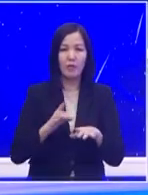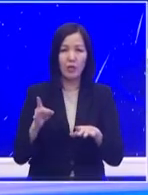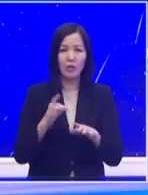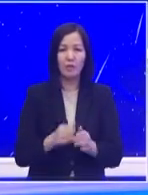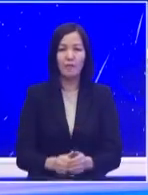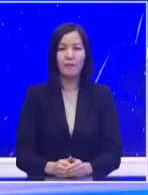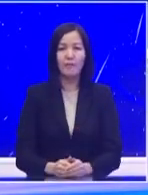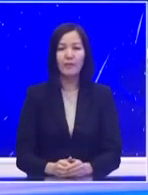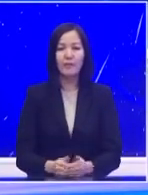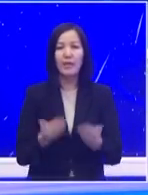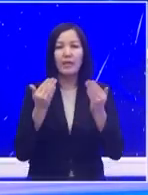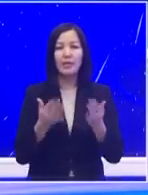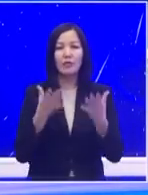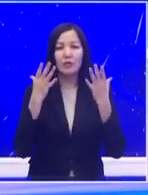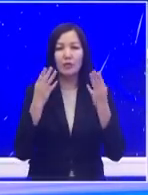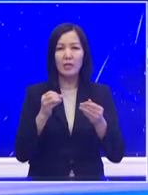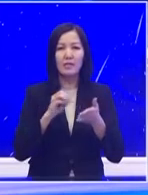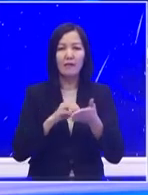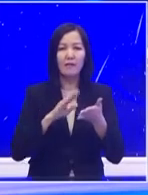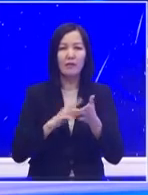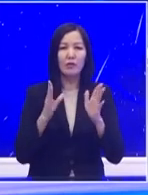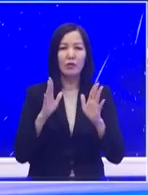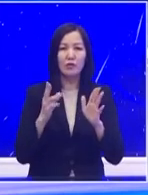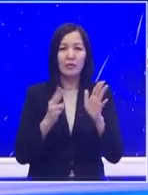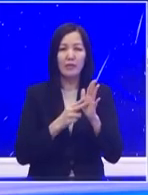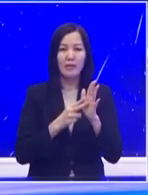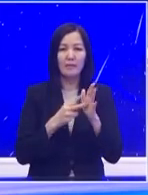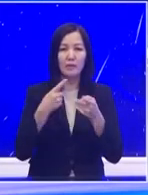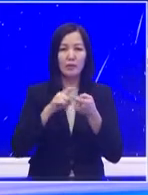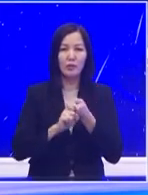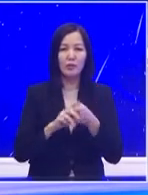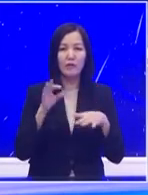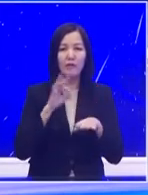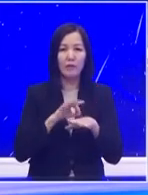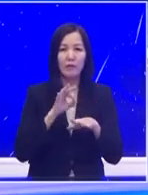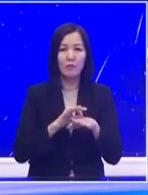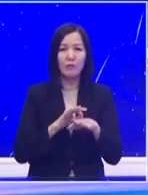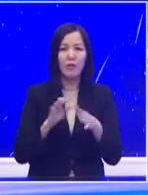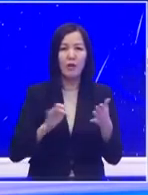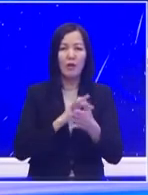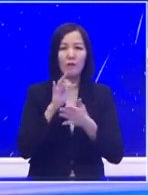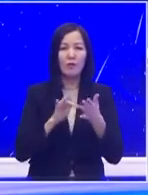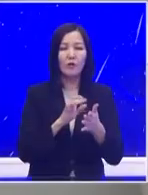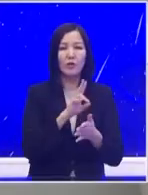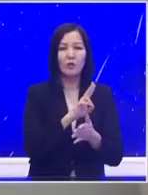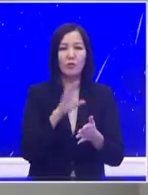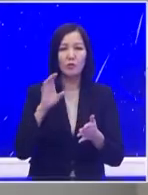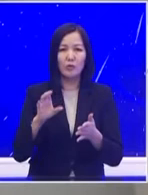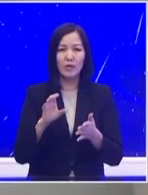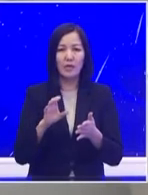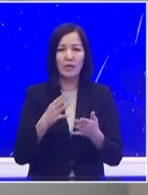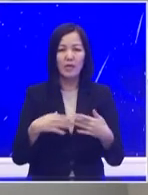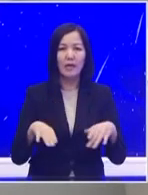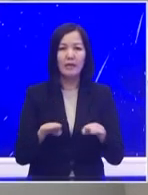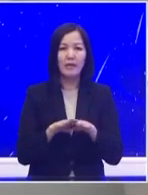Продолжаем выпуск. На текущий день зафиксировано еще 7 случаев заражения коронавирусной инфекцией в городе Нур-Султан. Таким образом, в